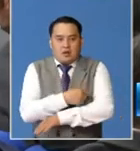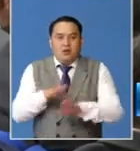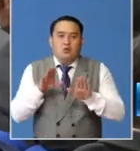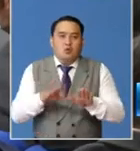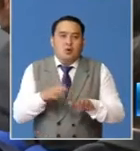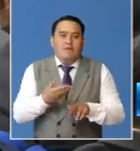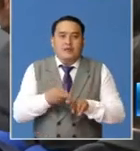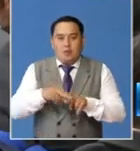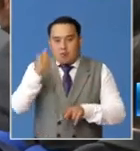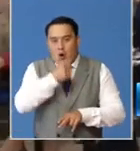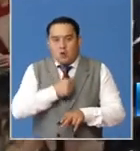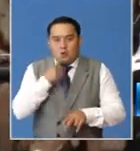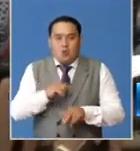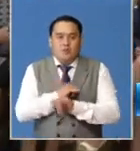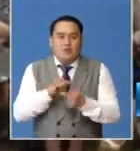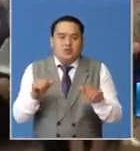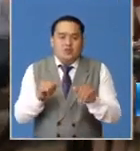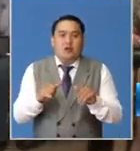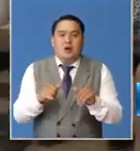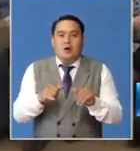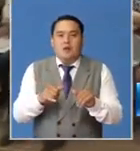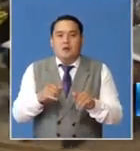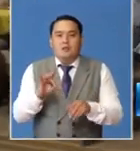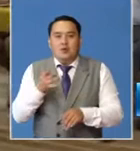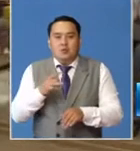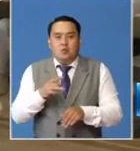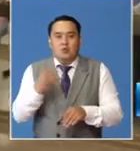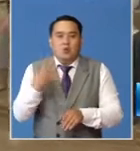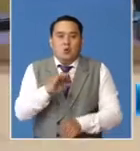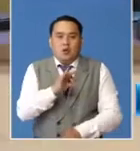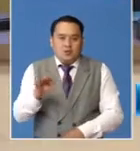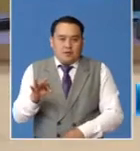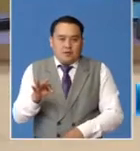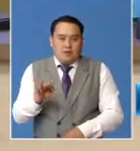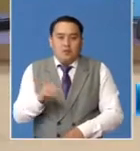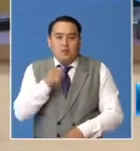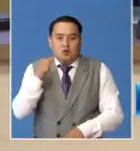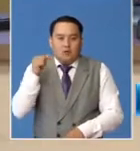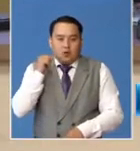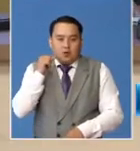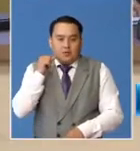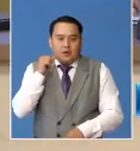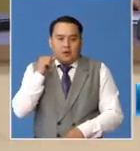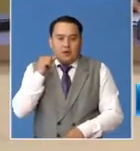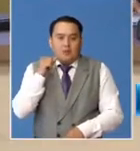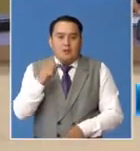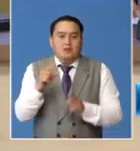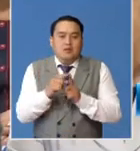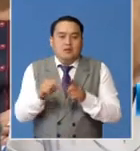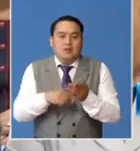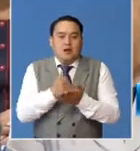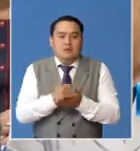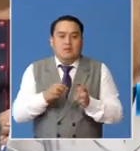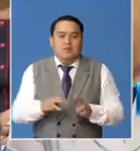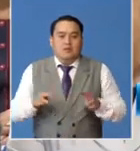здравоохранения. Только в нынешнем году прирост механизма по республике составил 40% от предыдущего года. По словам